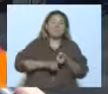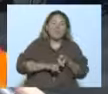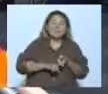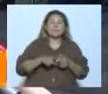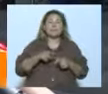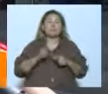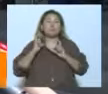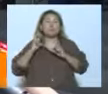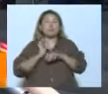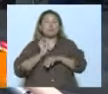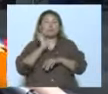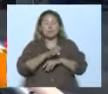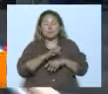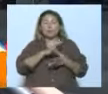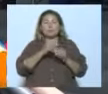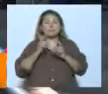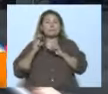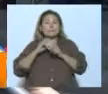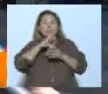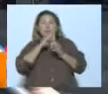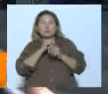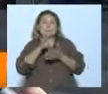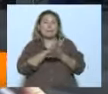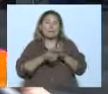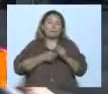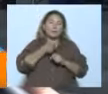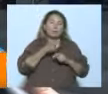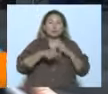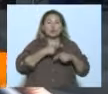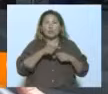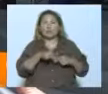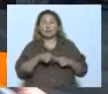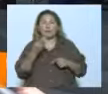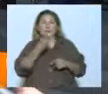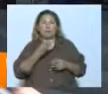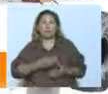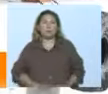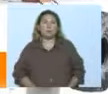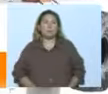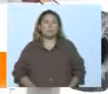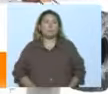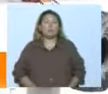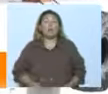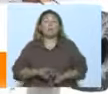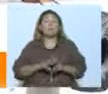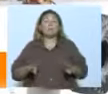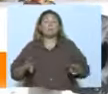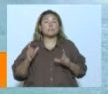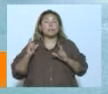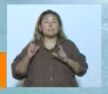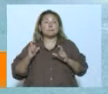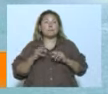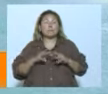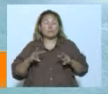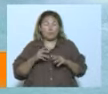здесь перевозок, и все транзитные заявки соседних стран будут проходить через нас. Министры транспорта зарубежных